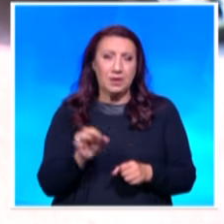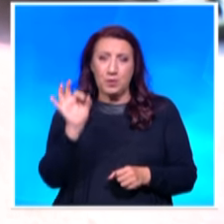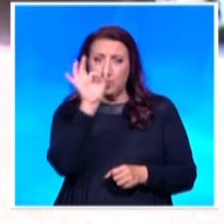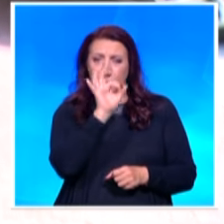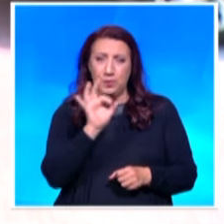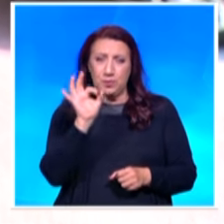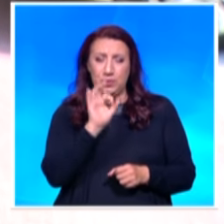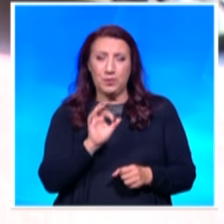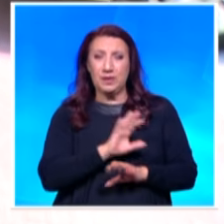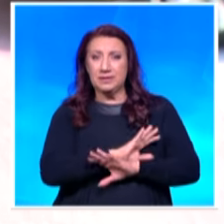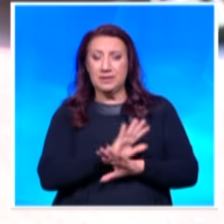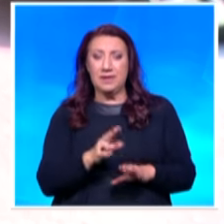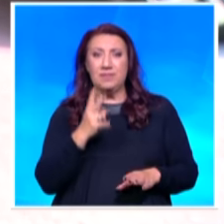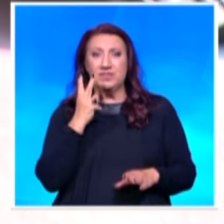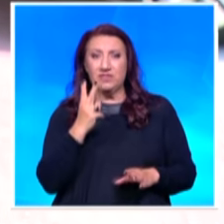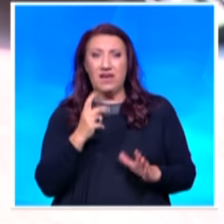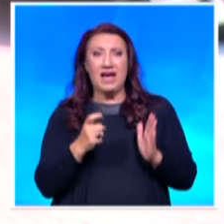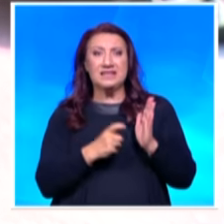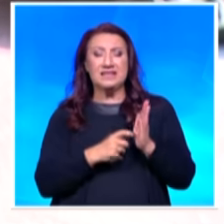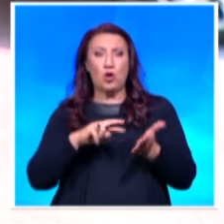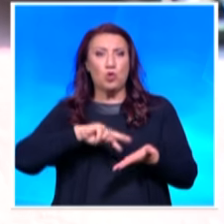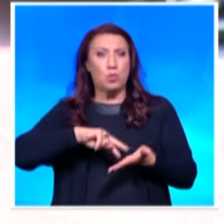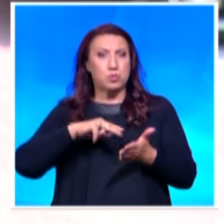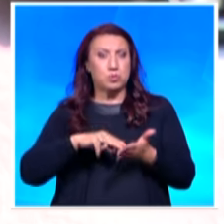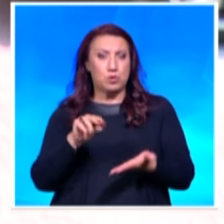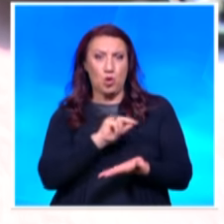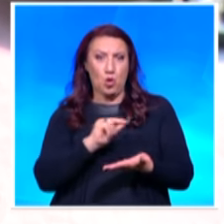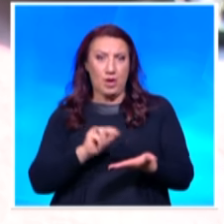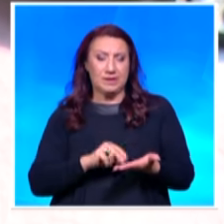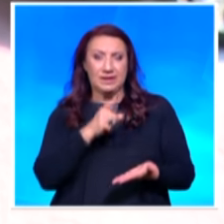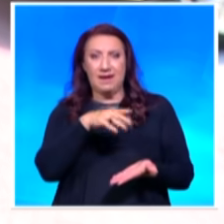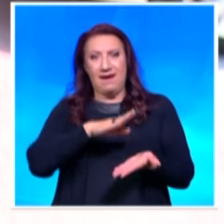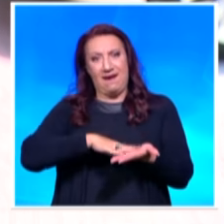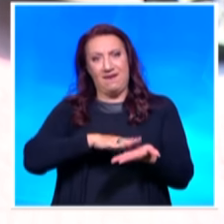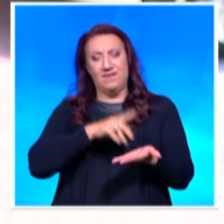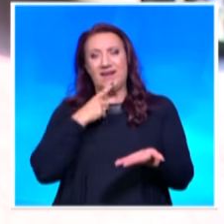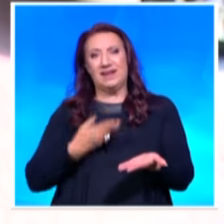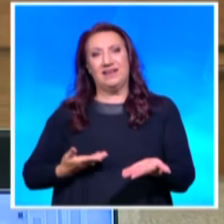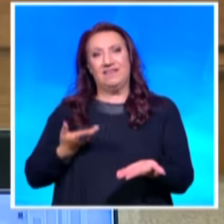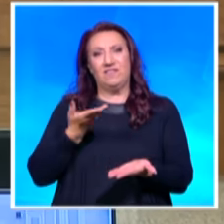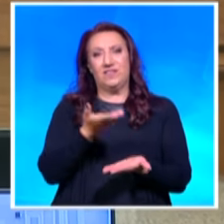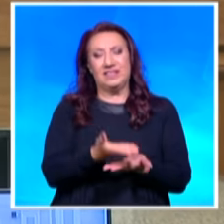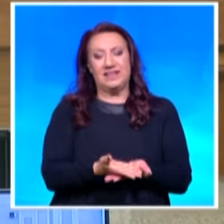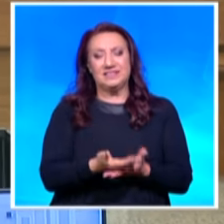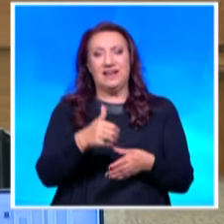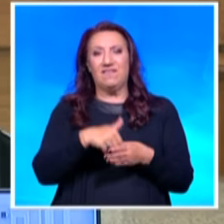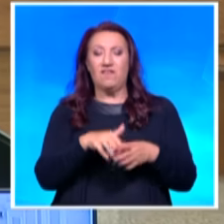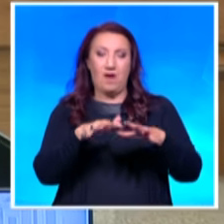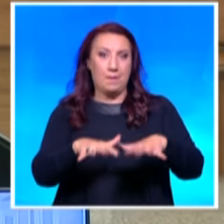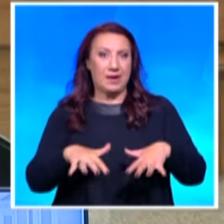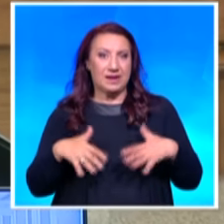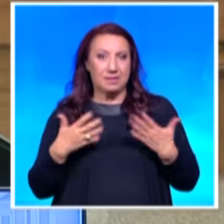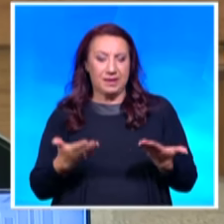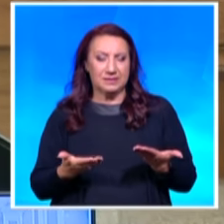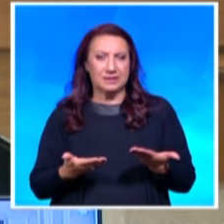2 законопроекта, които са подготвени от служебното правителство, те се хвалят с тях, че са ги внесли за разглеждане в Народното събрание. А каква е според